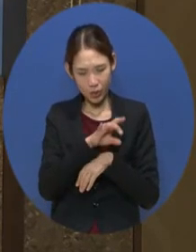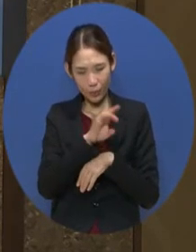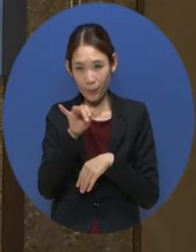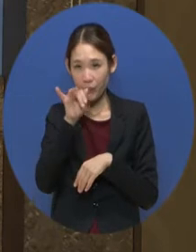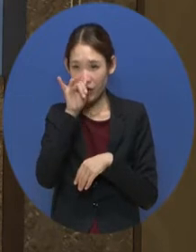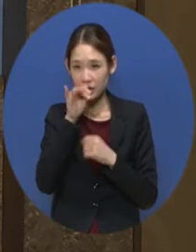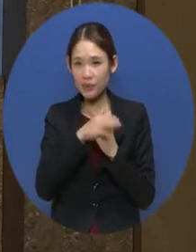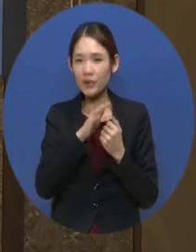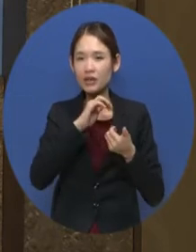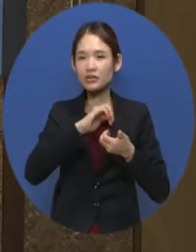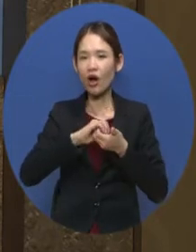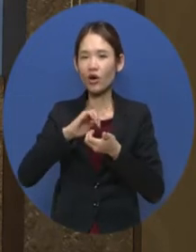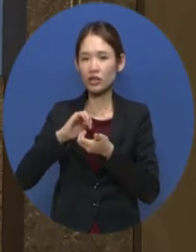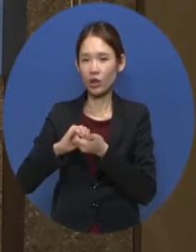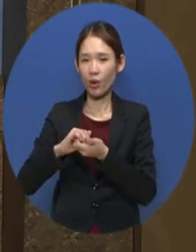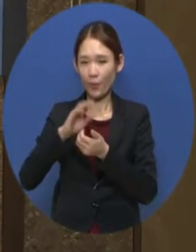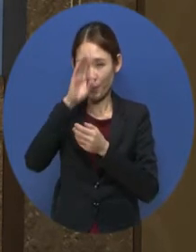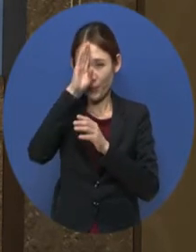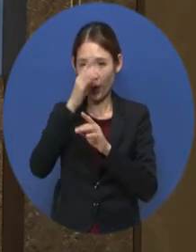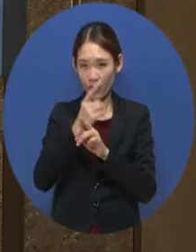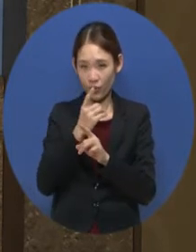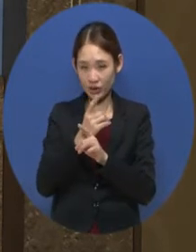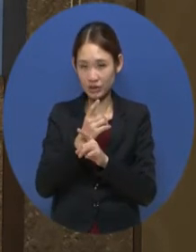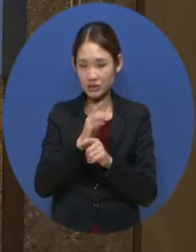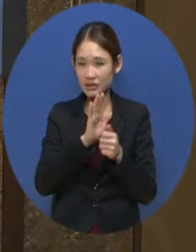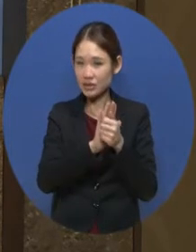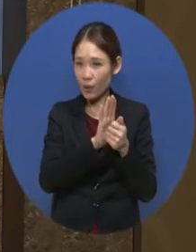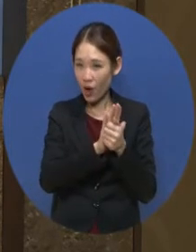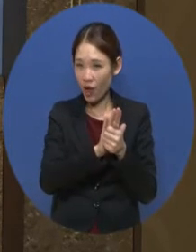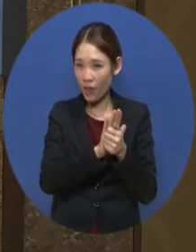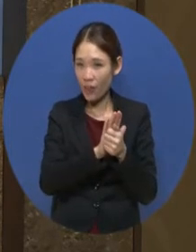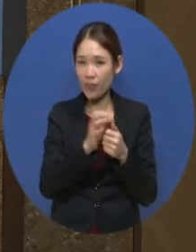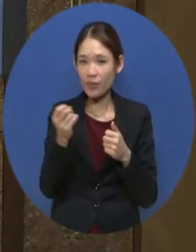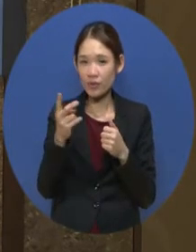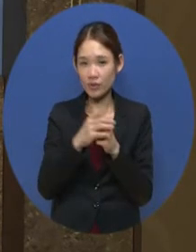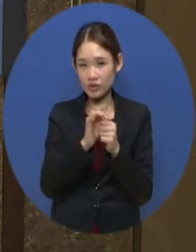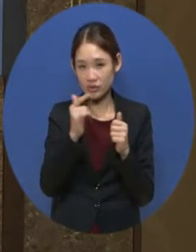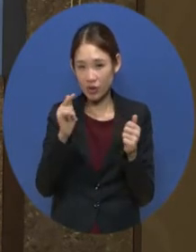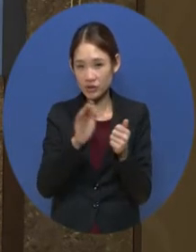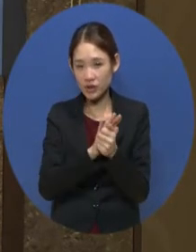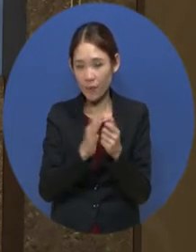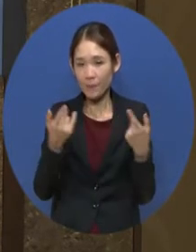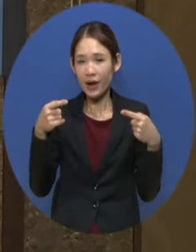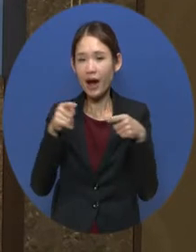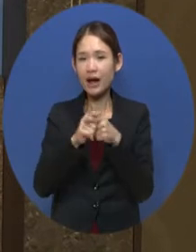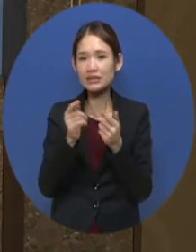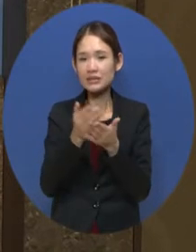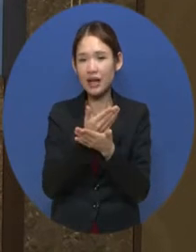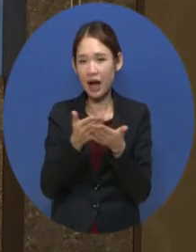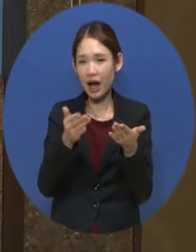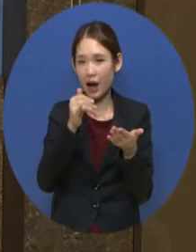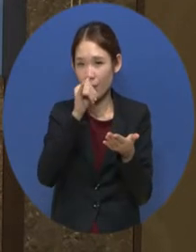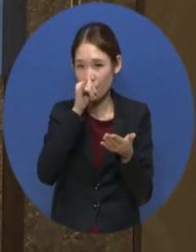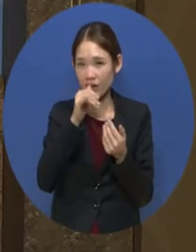그래서 네. 정기적으로 병원 치료를 좀 지원해 준다든지 이런 서비스를 같이 제공하고